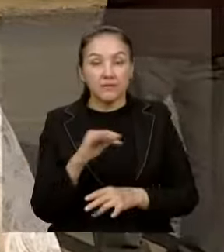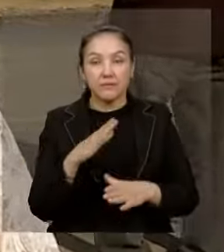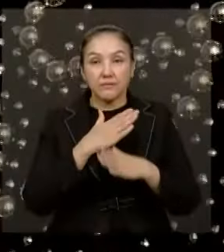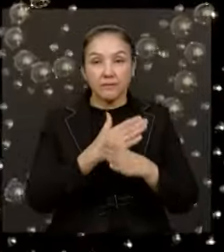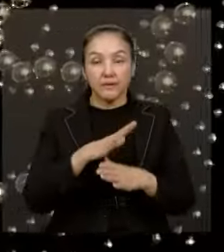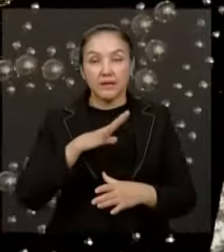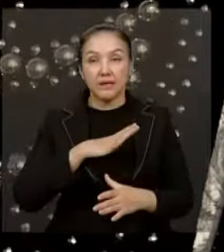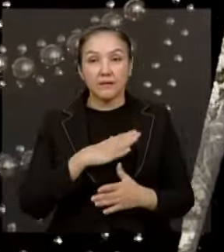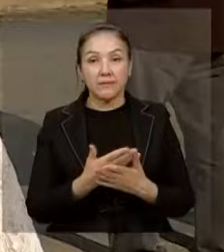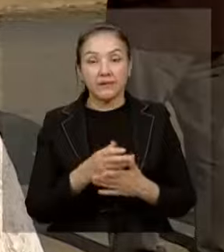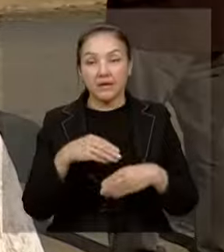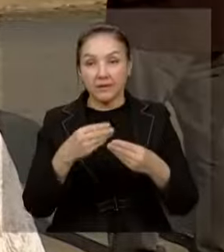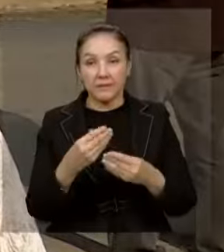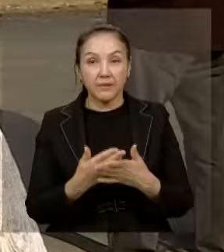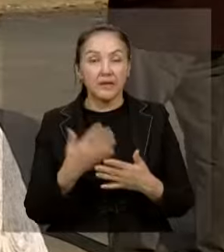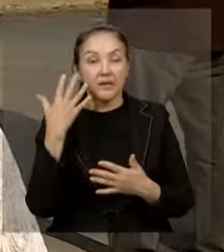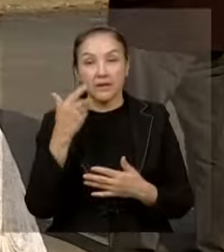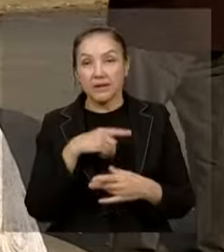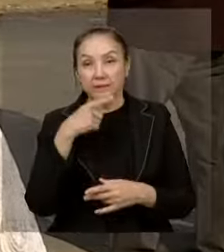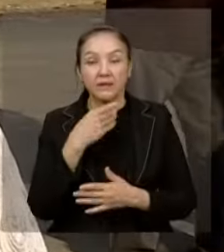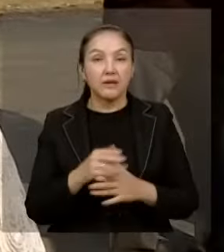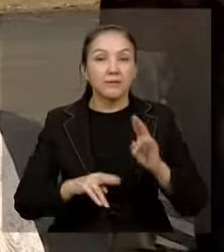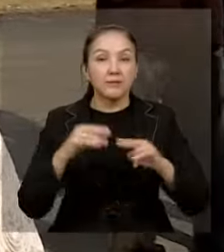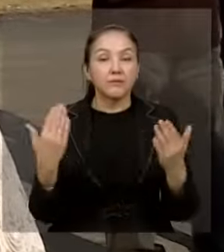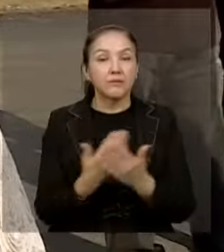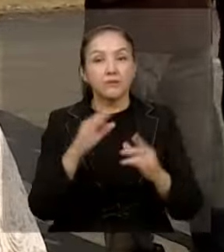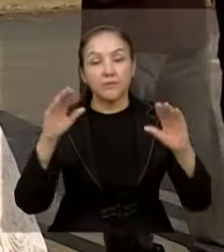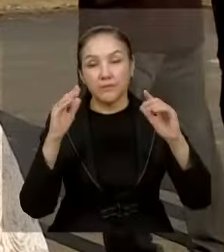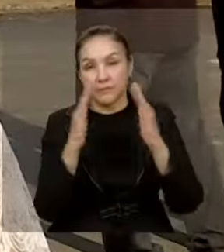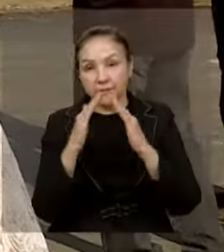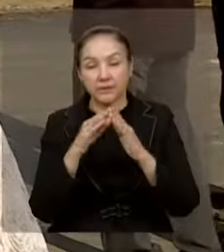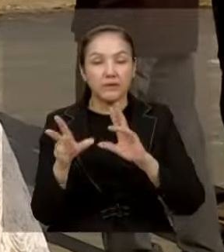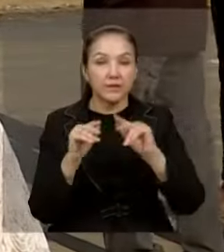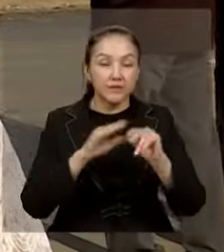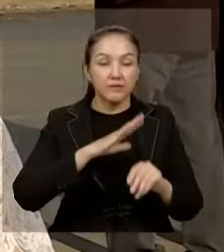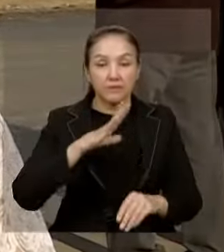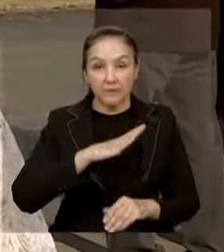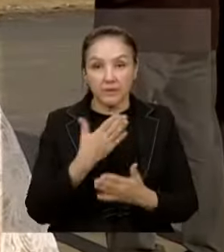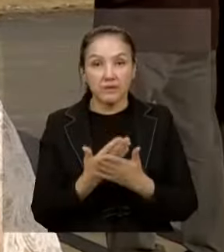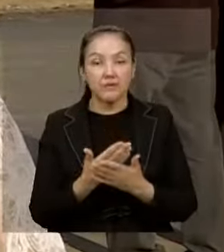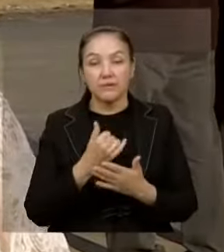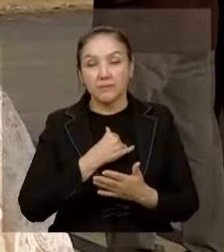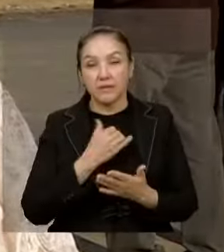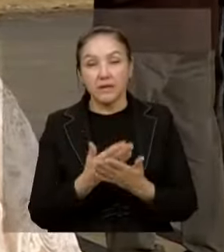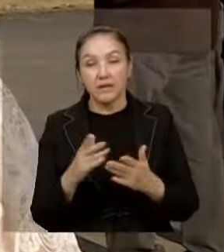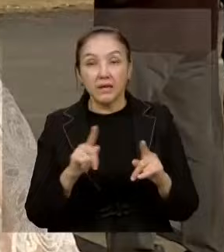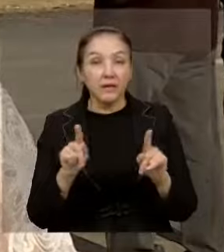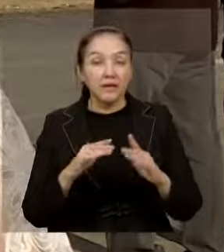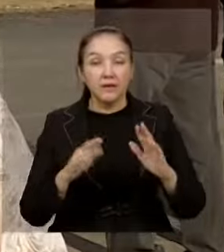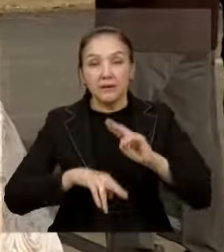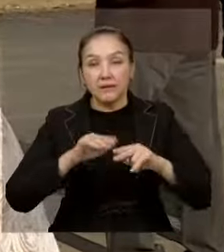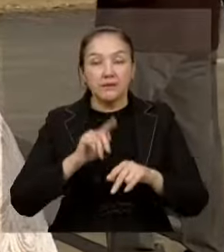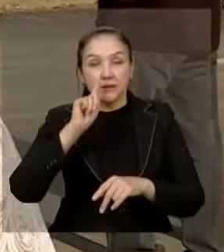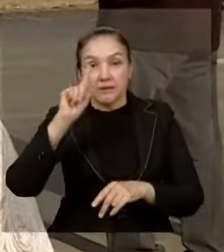вмо бы оза А когда сказали что построит новый дом счастью не было предела казалось что день когда построят ещ